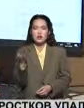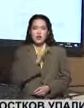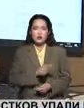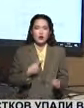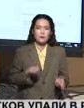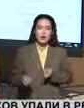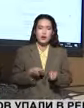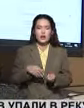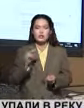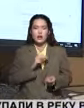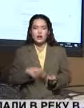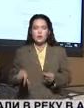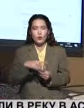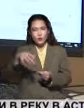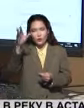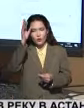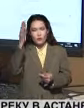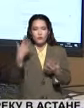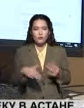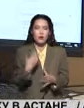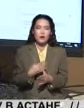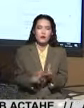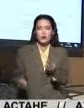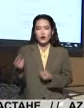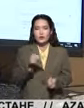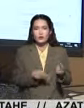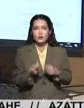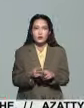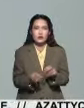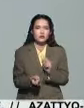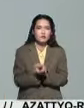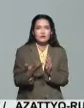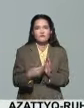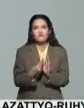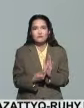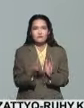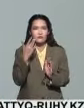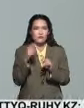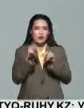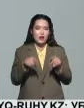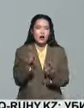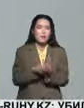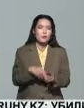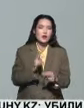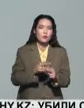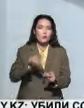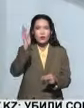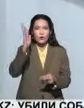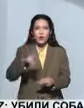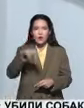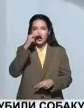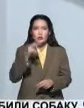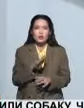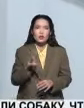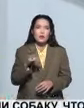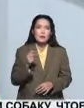руководитель, коллеги, у которых я учусь и которые помогают мне, если возникают вопросы. В рамках проекта «Кедергесес Келешек» в Шымкенте